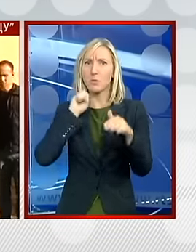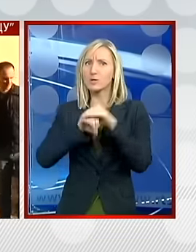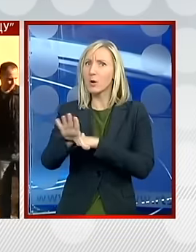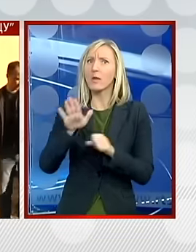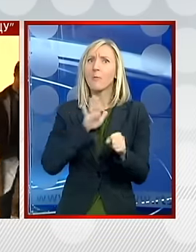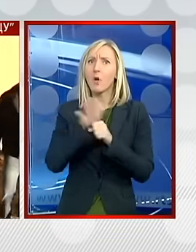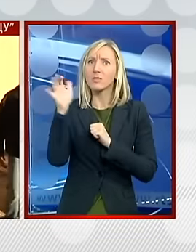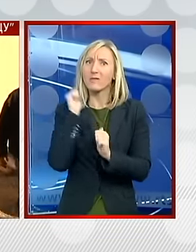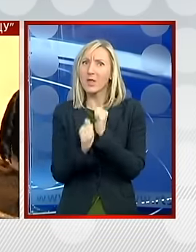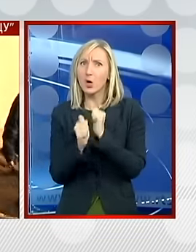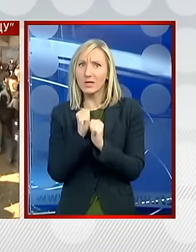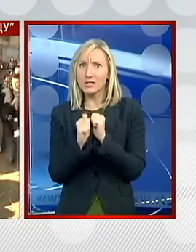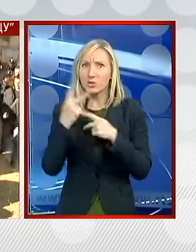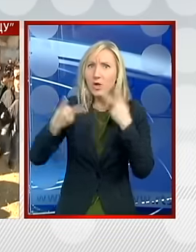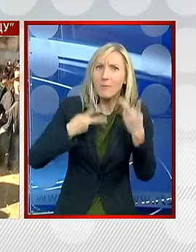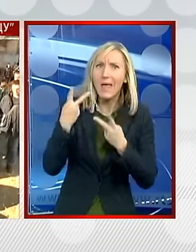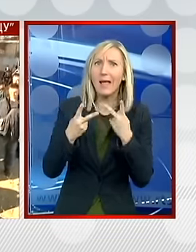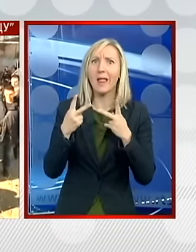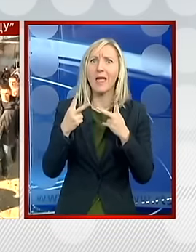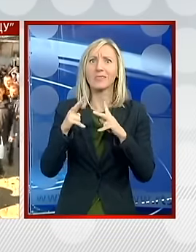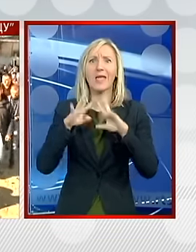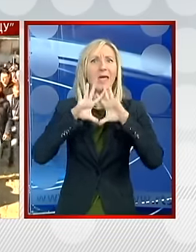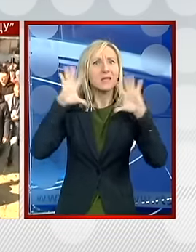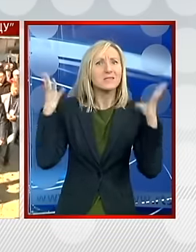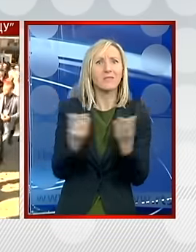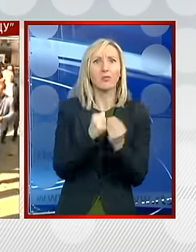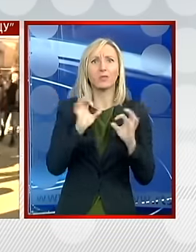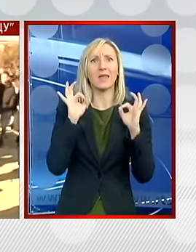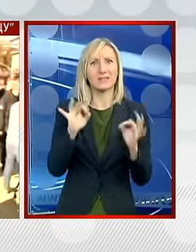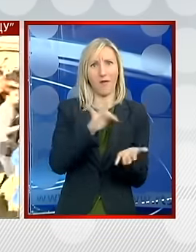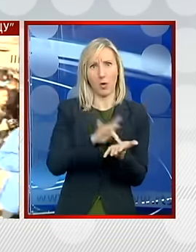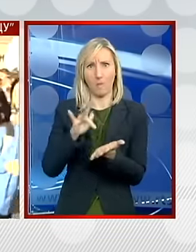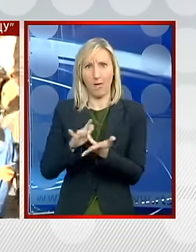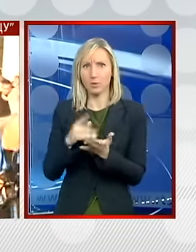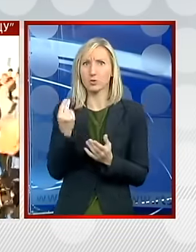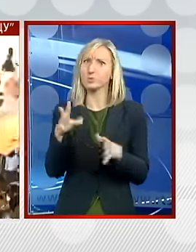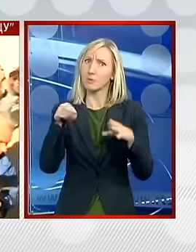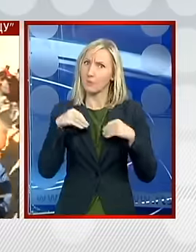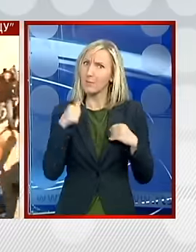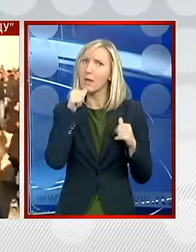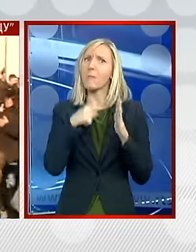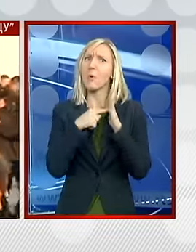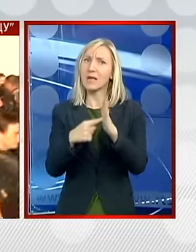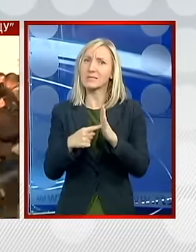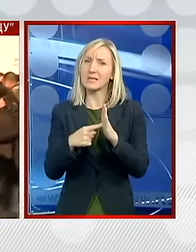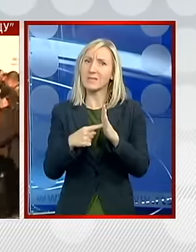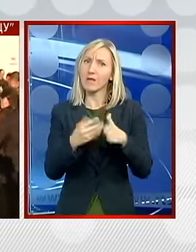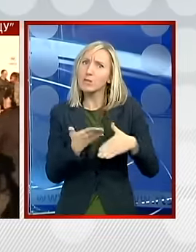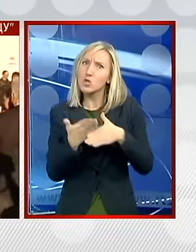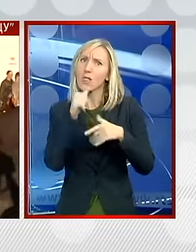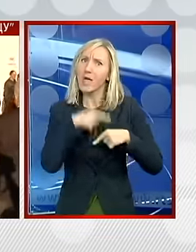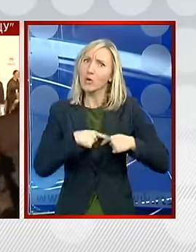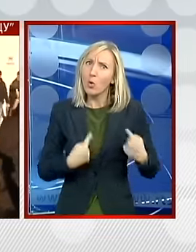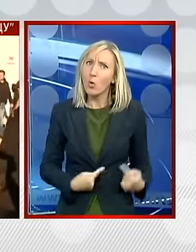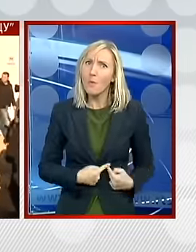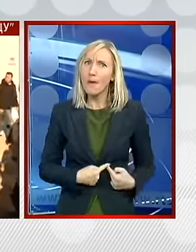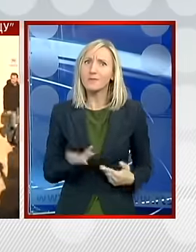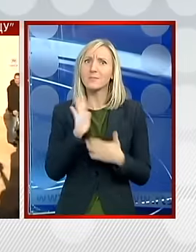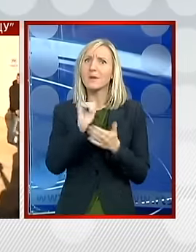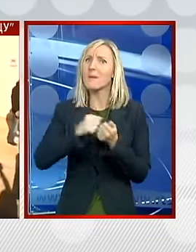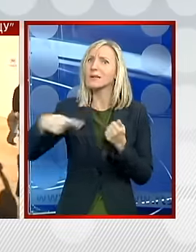ćemo kontradiverzione preglede svuda i na svakom mestu. Srbija će primati i pokazivati solidarnost i humanost prema svim ovim